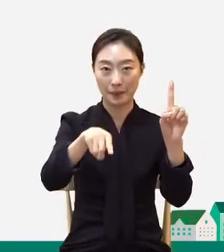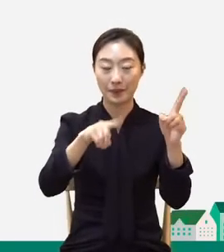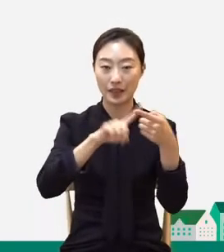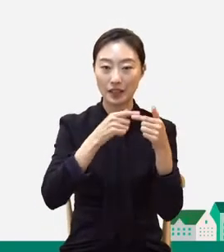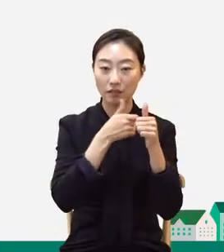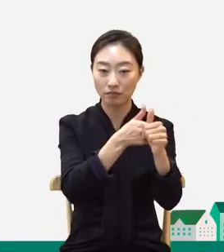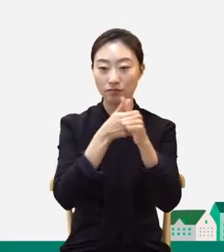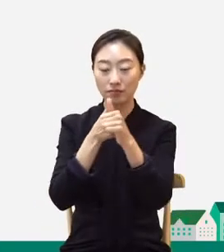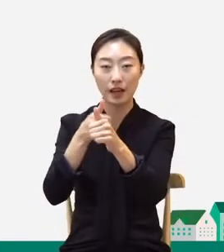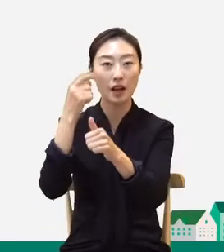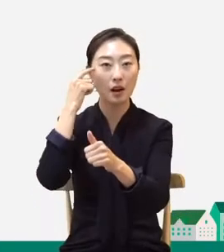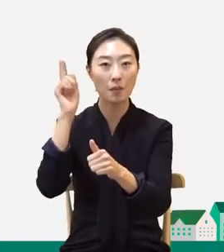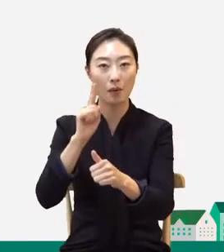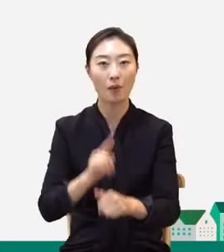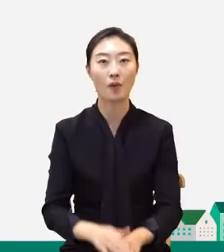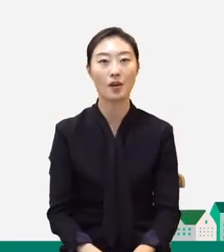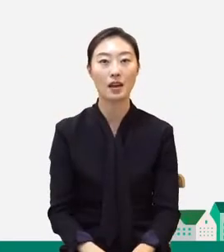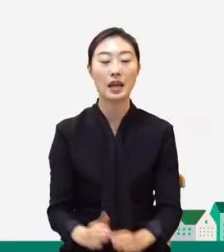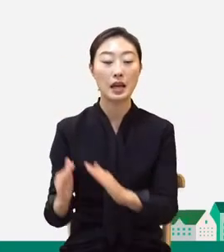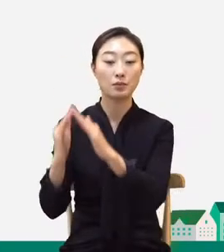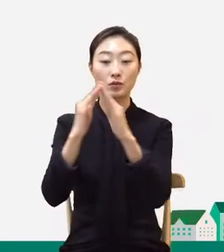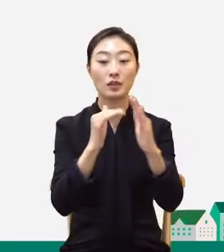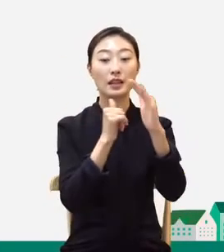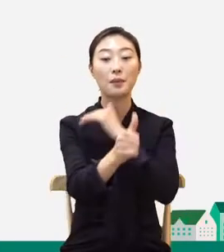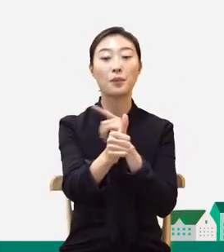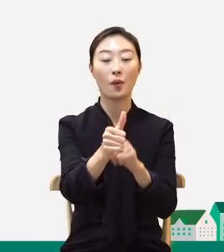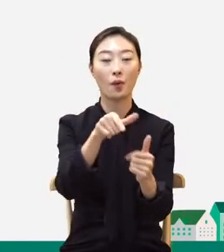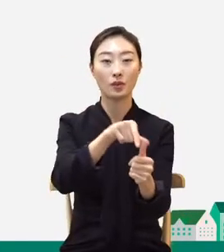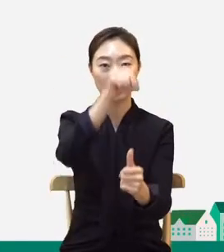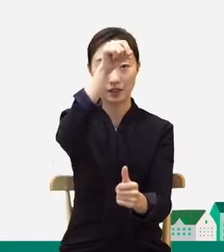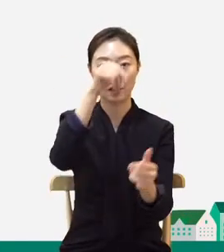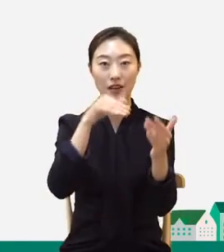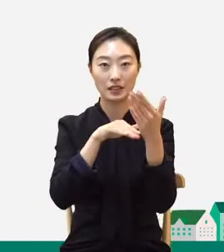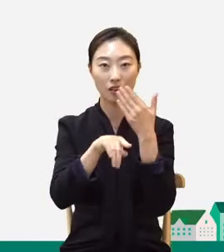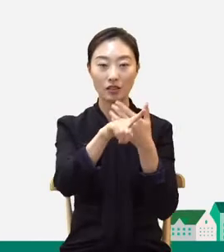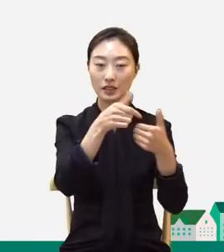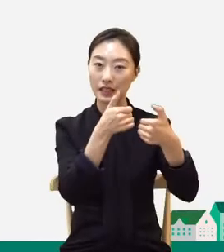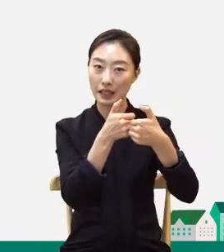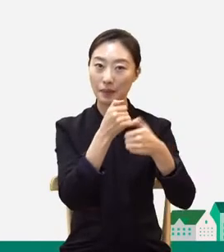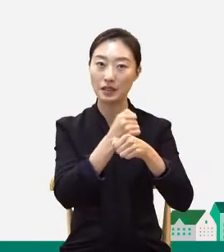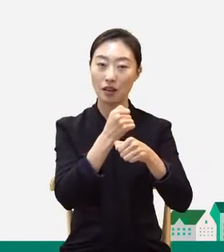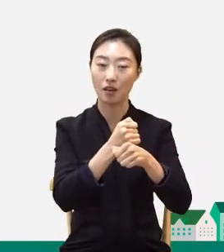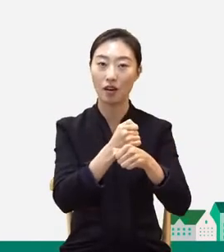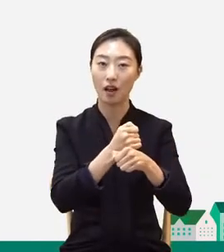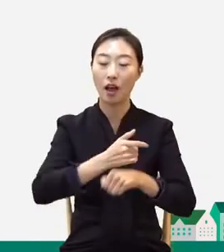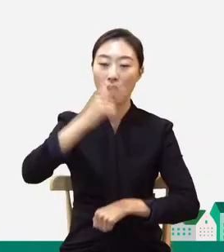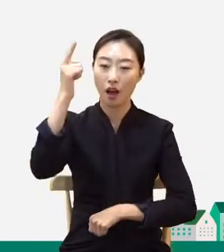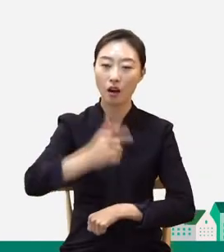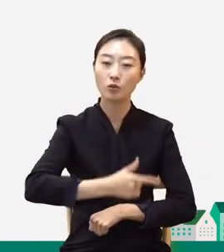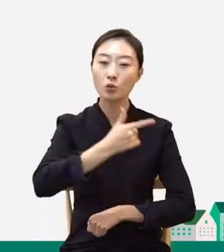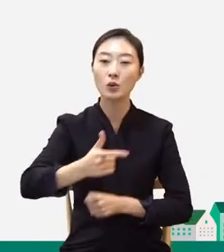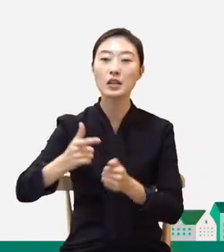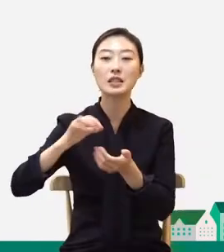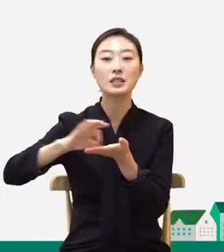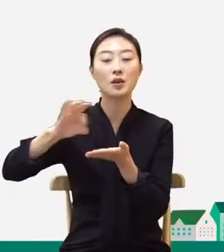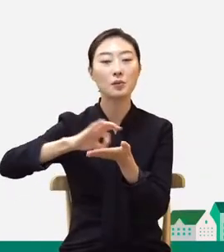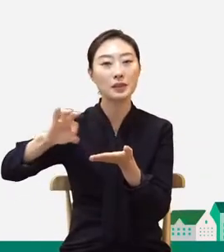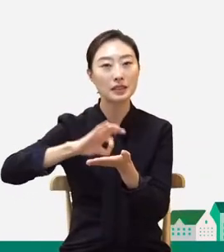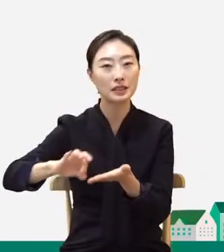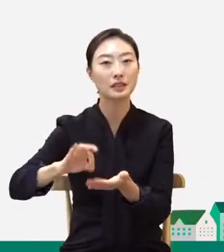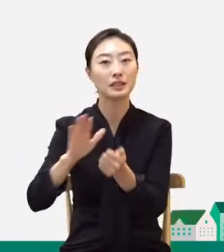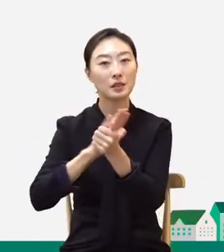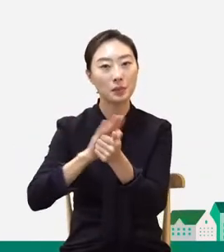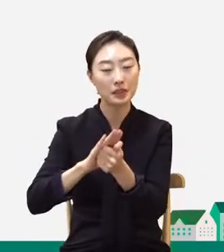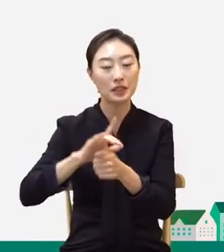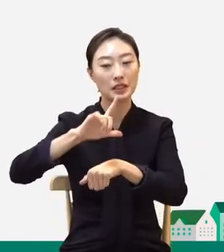유형을 대표하는 1인 퍼스널을 정하고 그분들에게 그 하루 종일 사용하는 서비스의 내용과 시간과